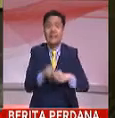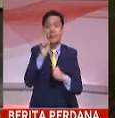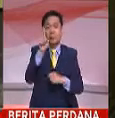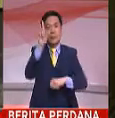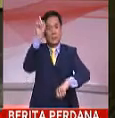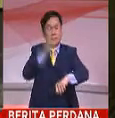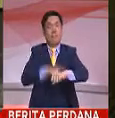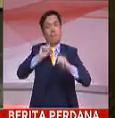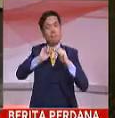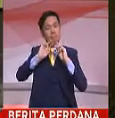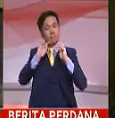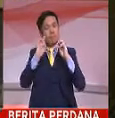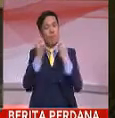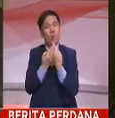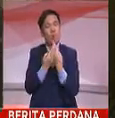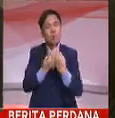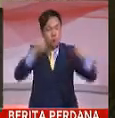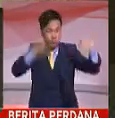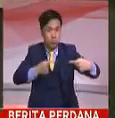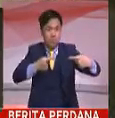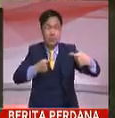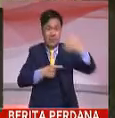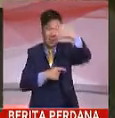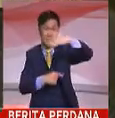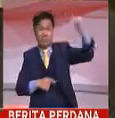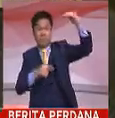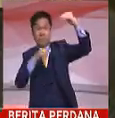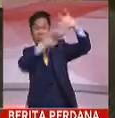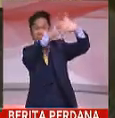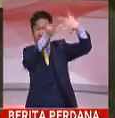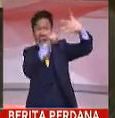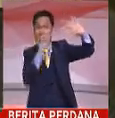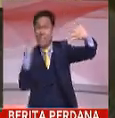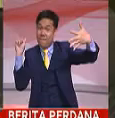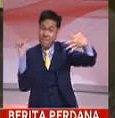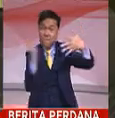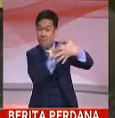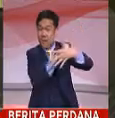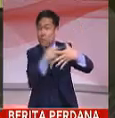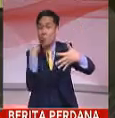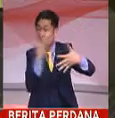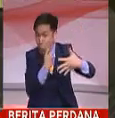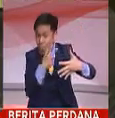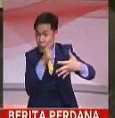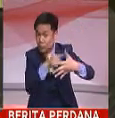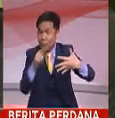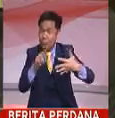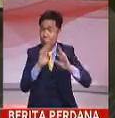saja, dengan pasukan yang di tangga teratas liga akan dinobatkan selaku juara.